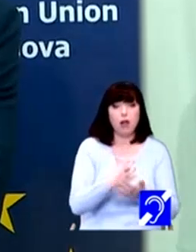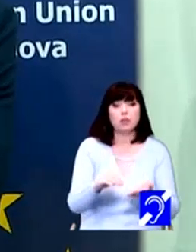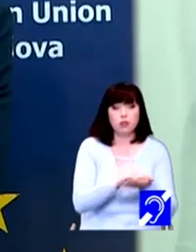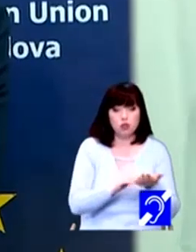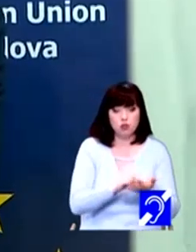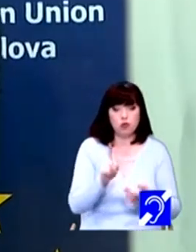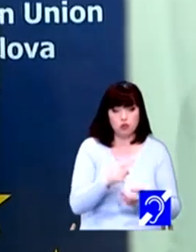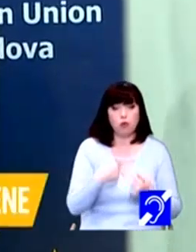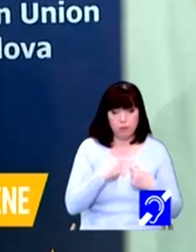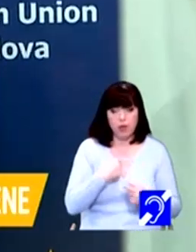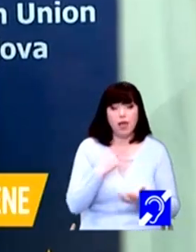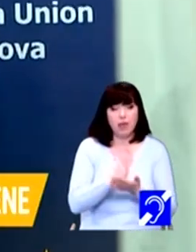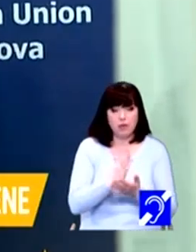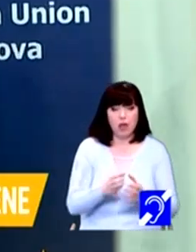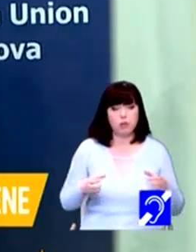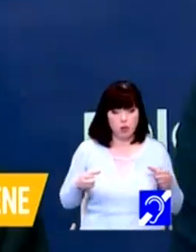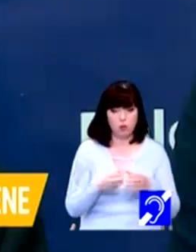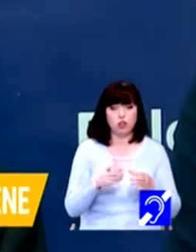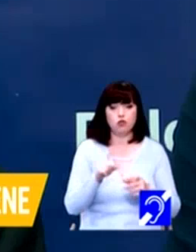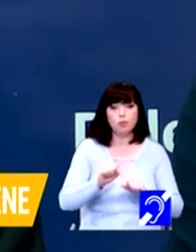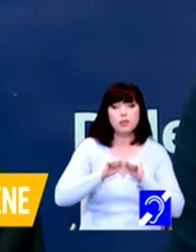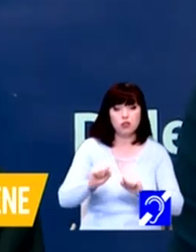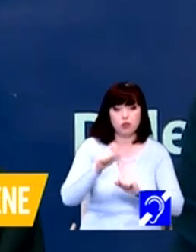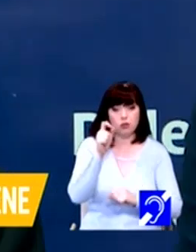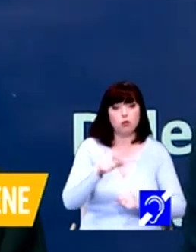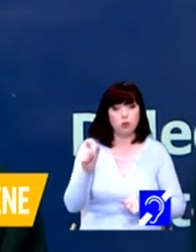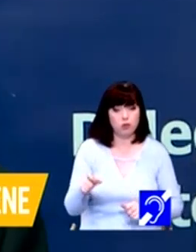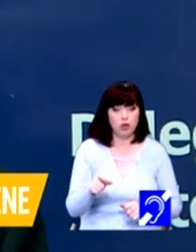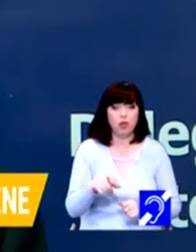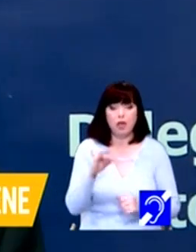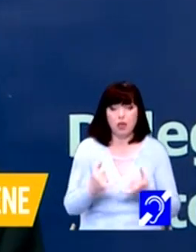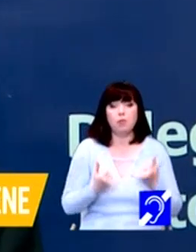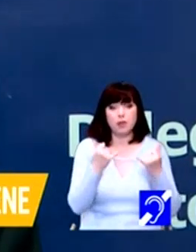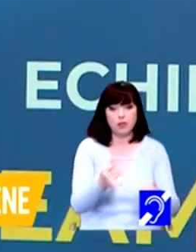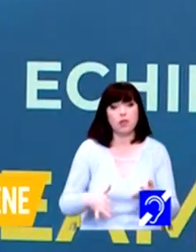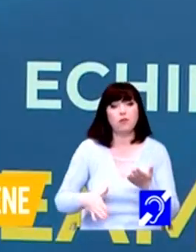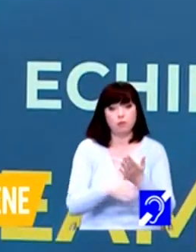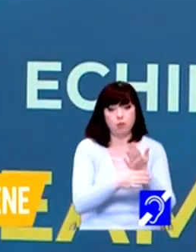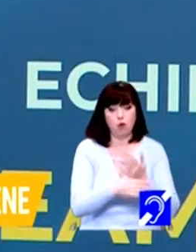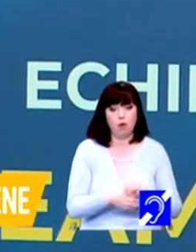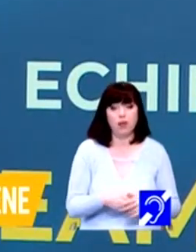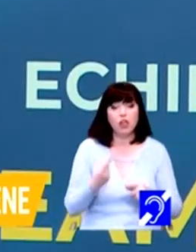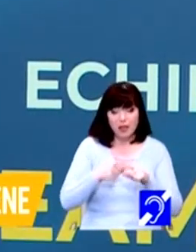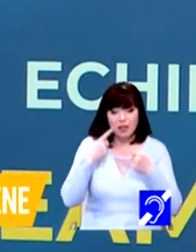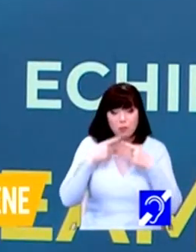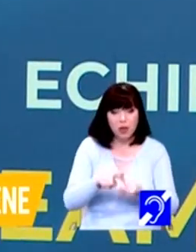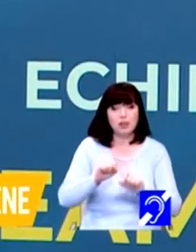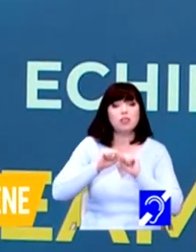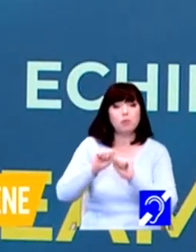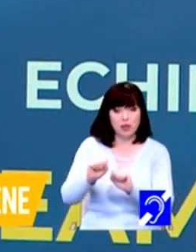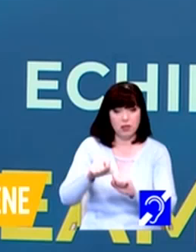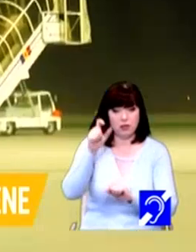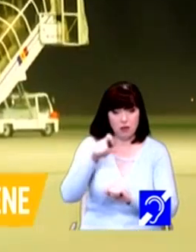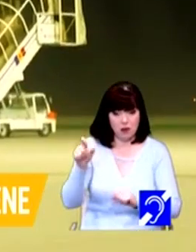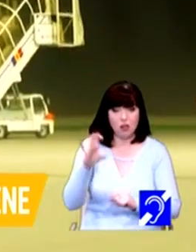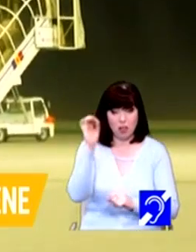dată că suntem uniți pentru a proteja oamenii și a le acorda ajutor. Prin mecanismul de protecție civilă al